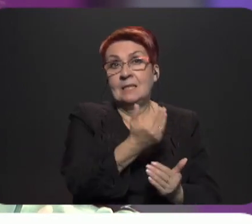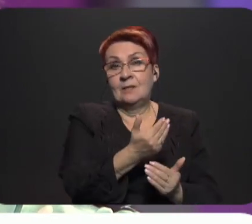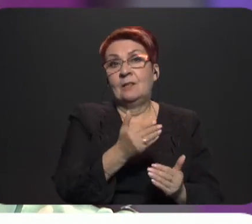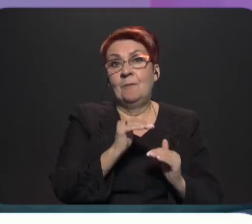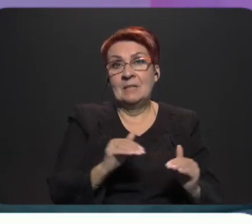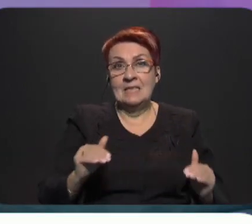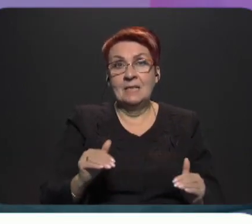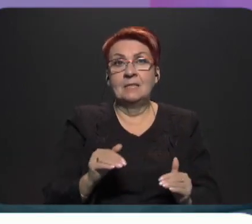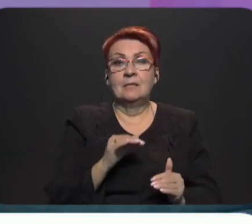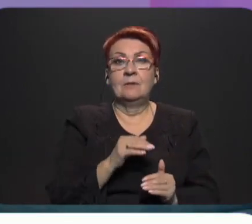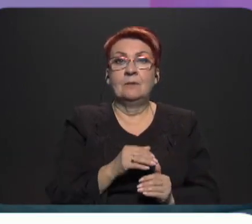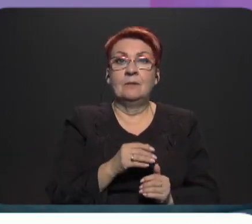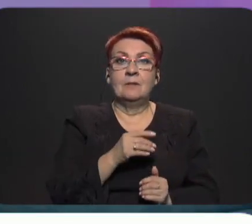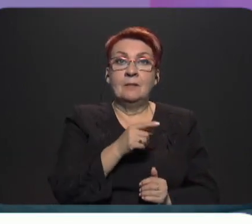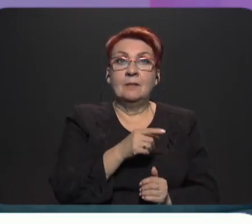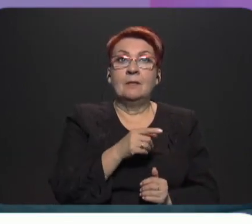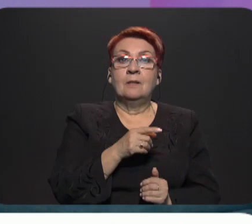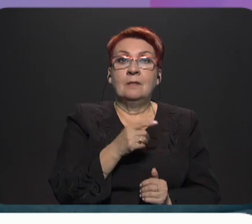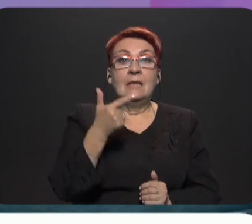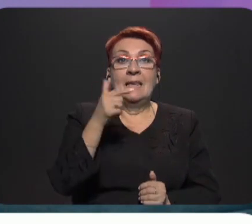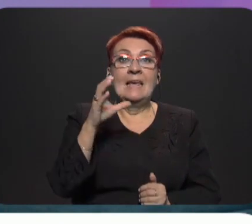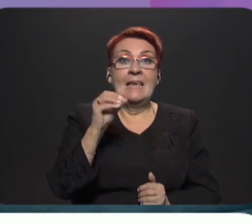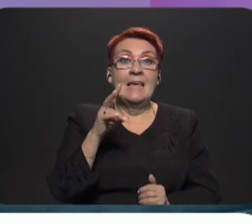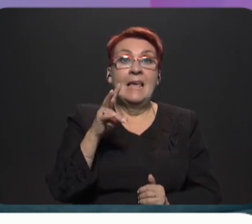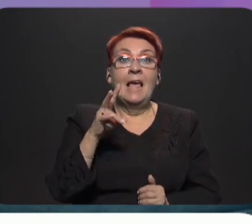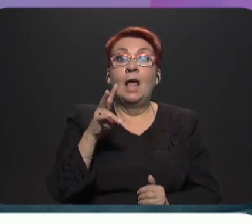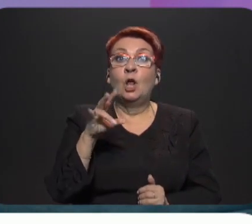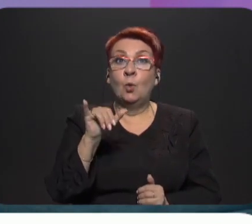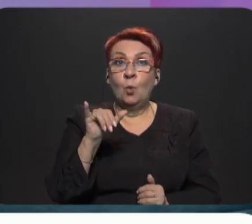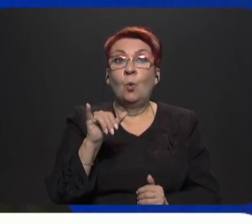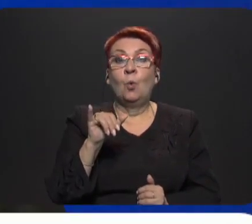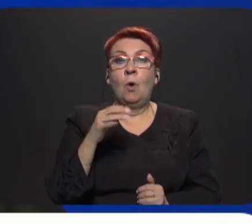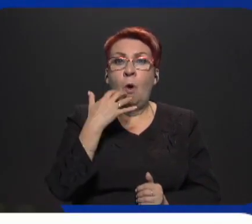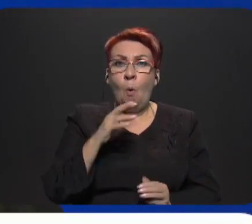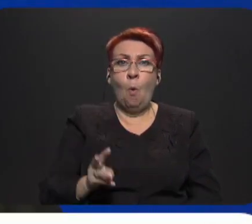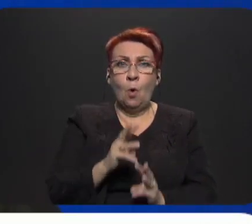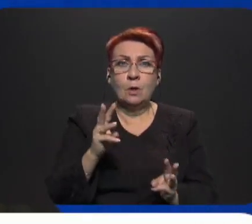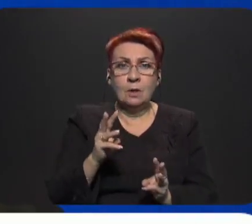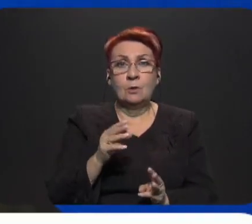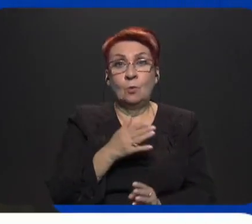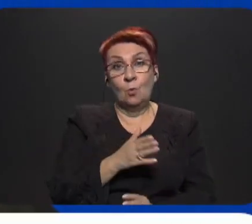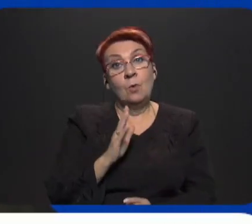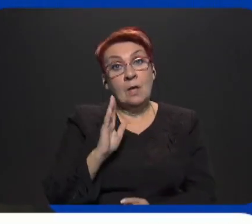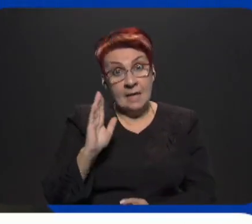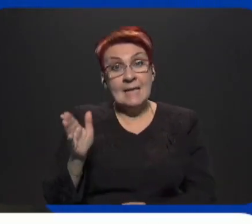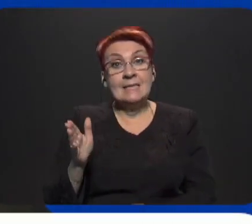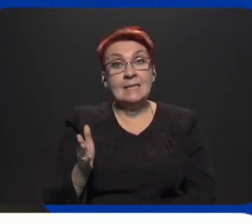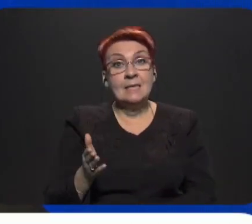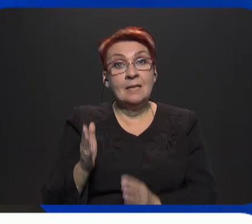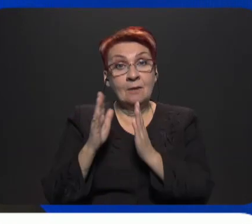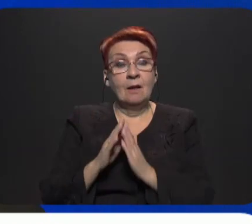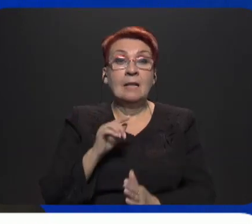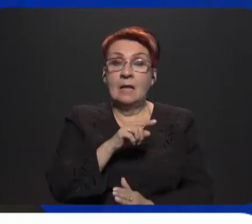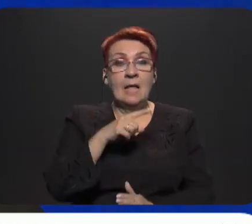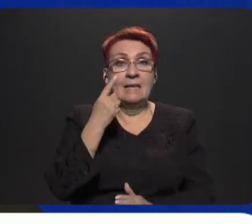вере уготовываешь гиену огненную за предание веры, ну тогда иди, но тогда не называйся православной